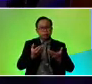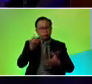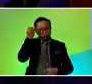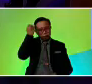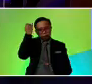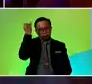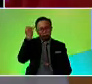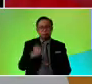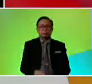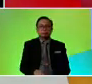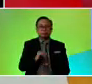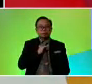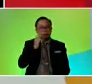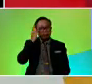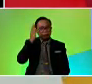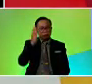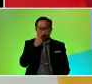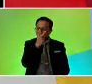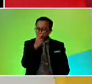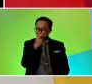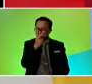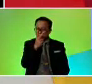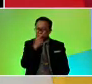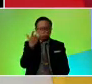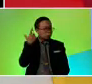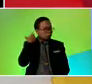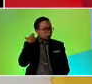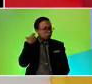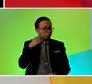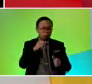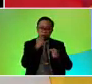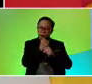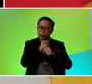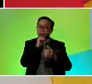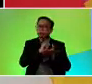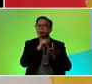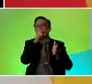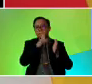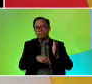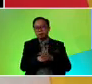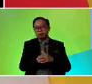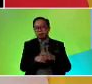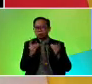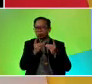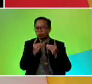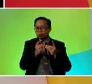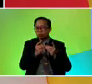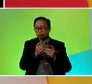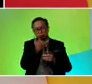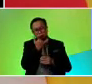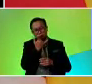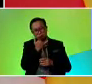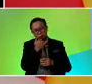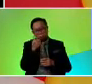kalau saya akan menyesat dahulu latar belakang activity pekerjaan tersebut jika saya menjumpai karya mencurigakan